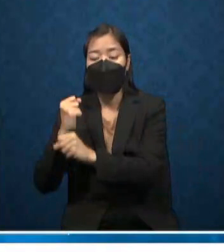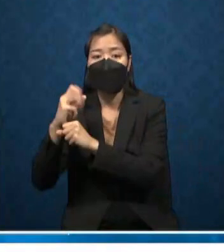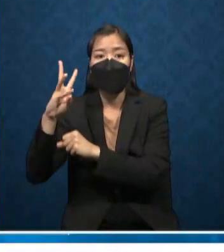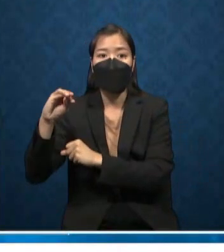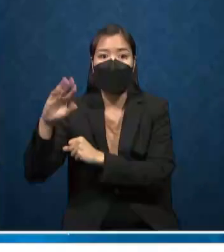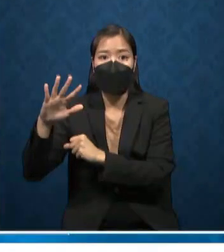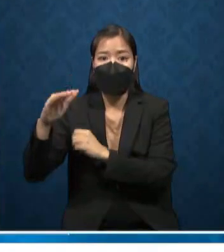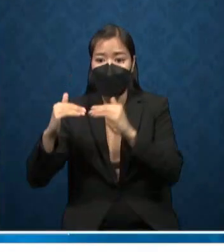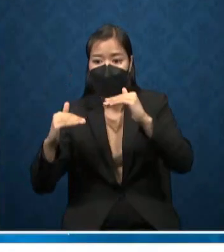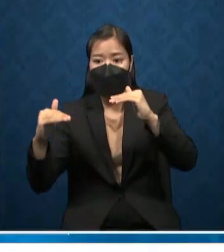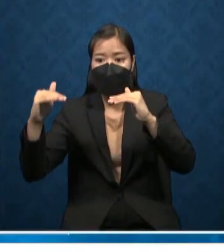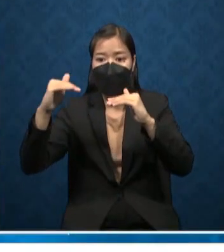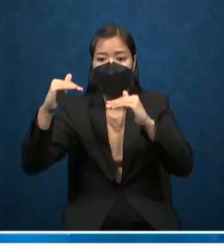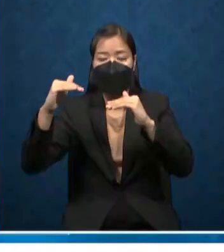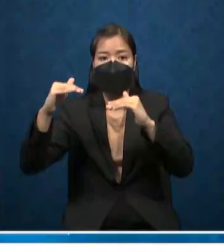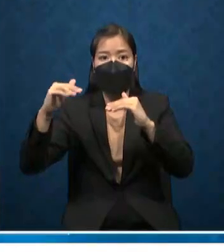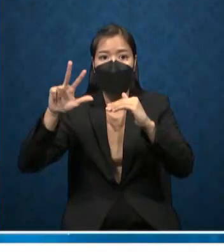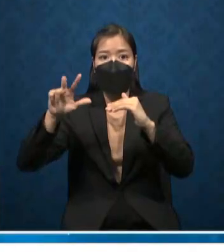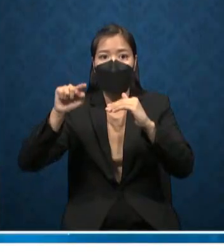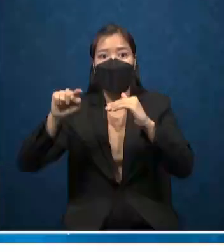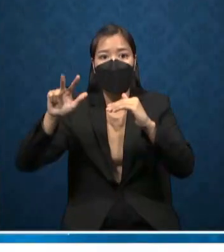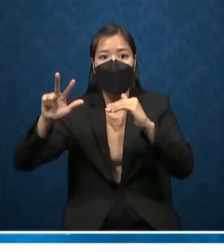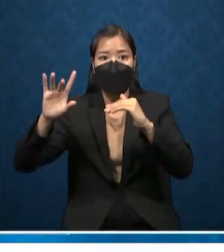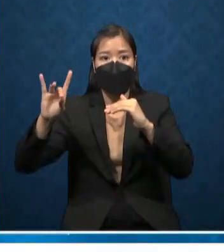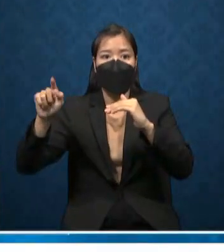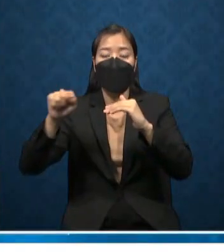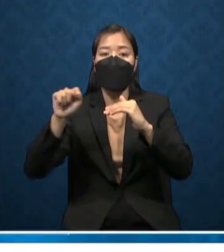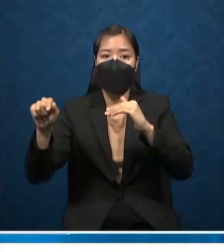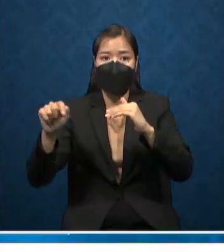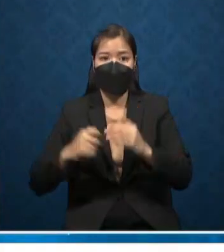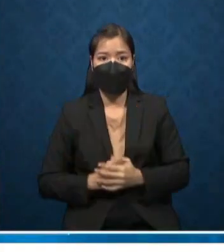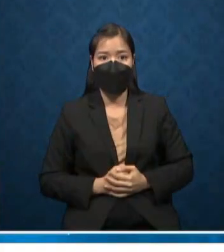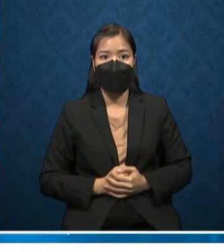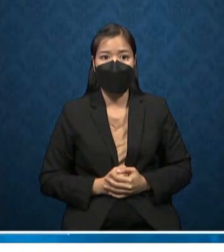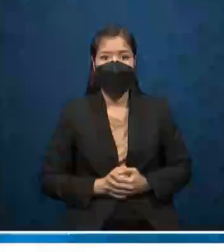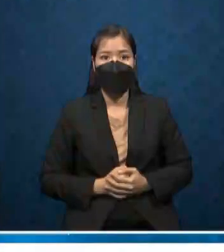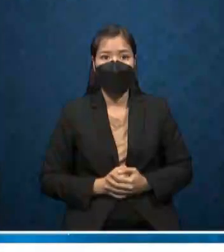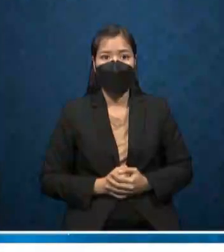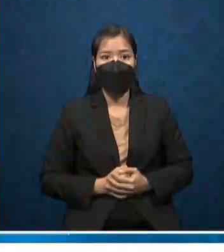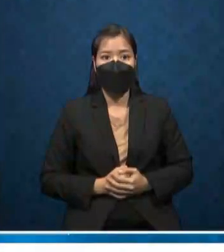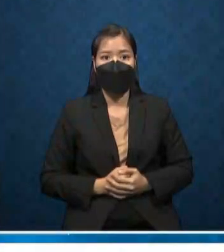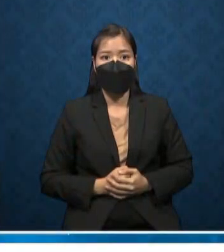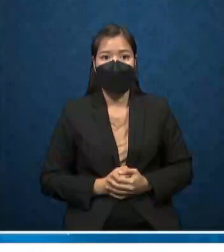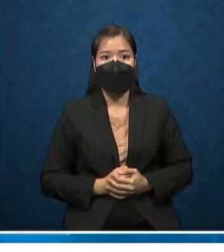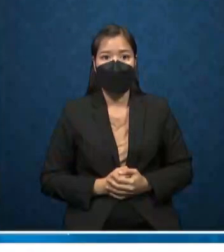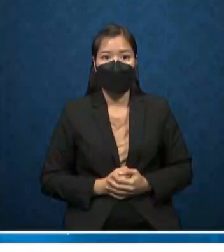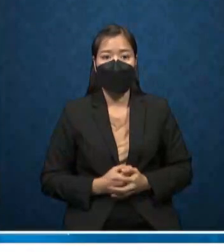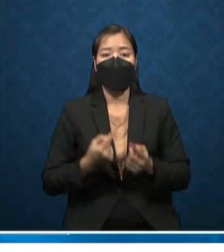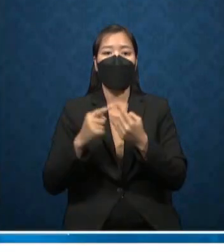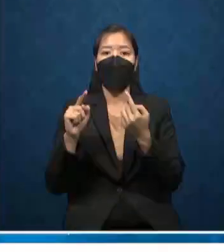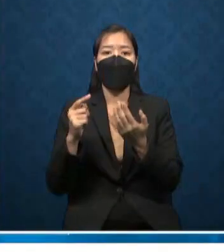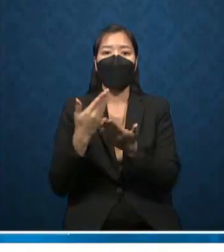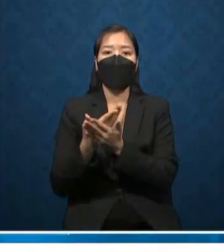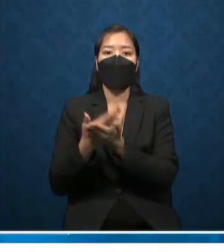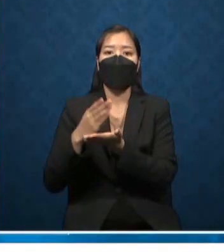เพิ่มสูงจากปี64อีกร้อยละ 3.38 นะครับแต่ว่าก็ยังไม่ต้องก็ยังไม่เพียง